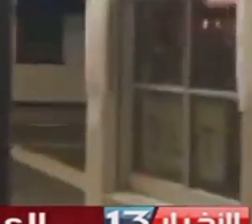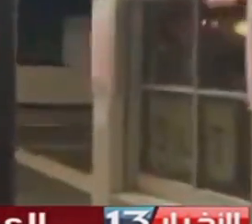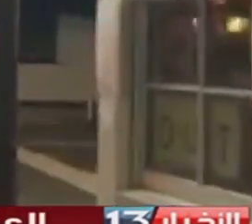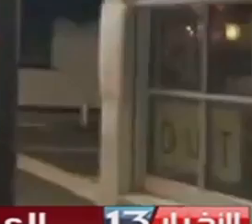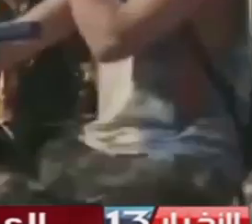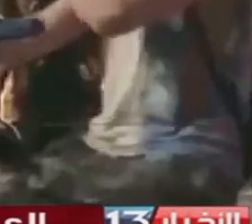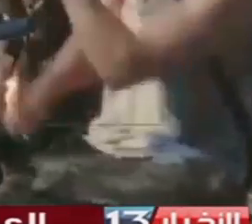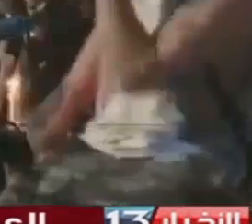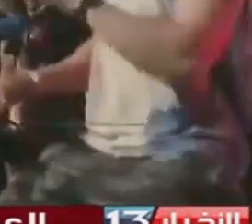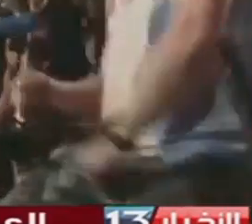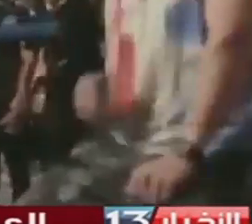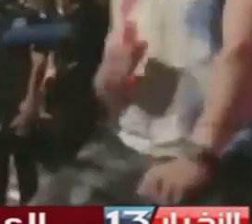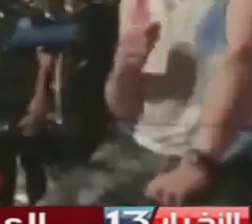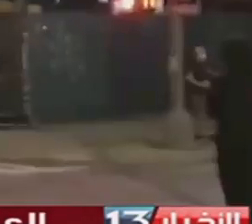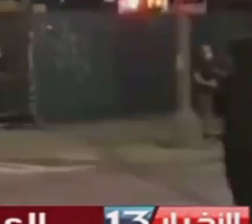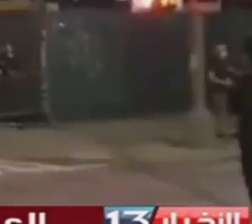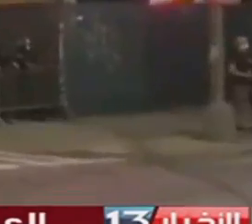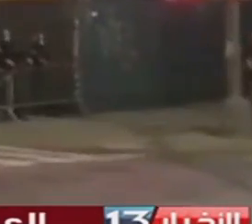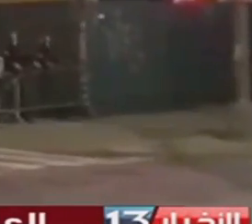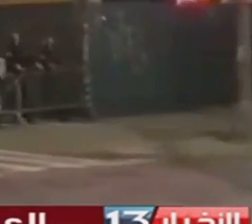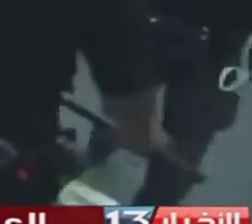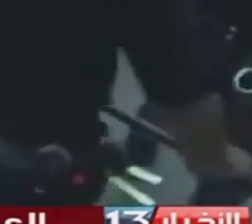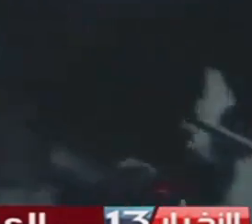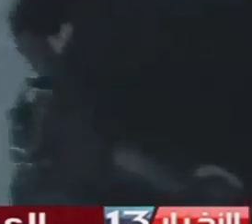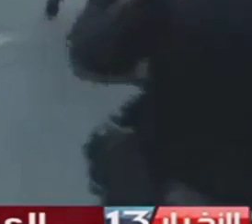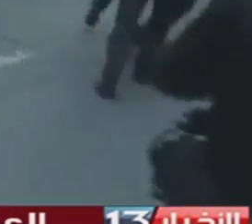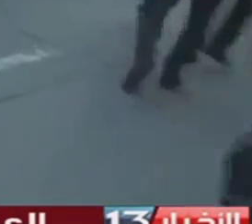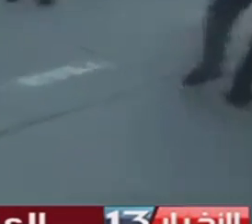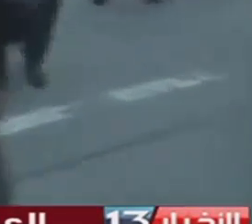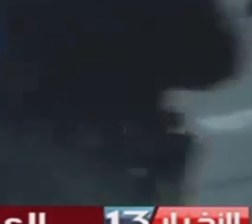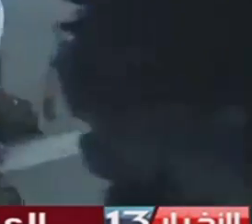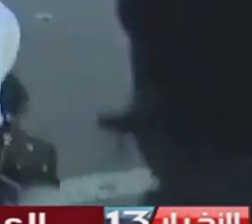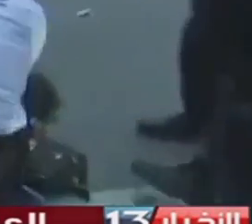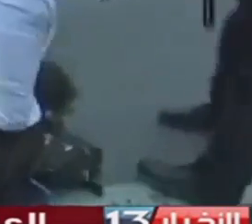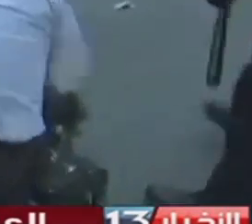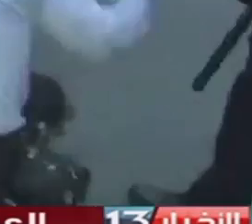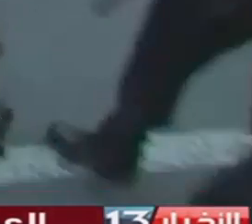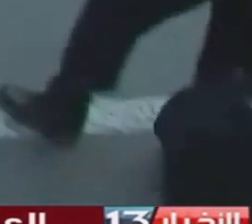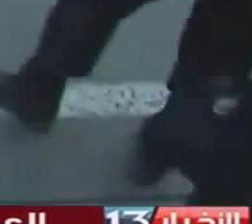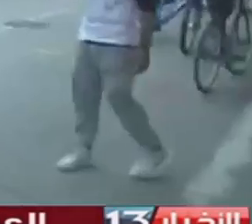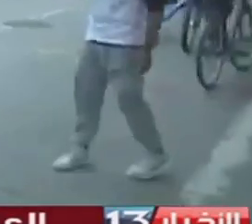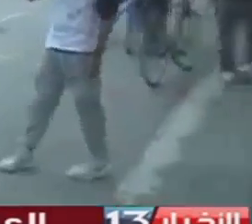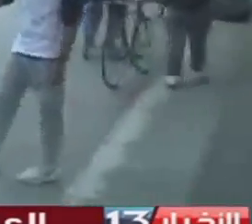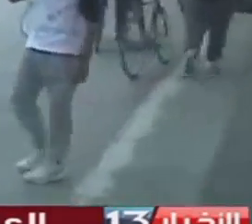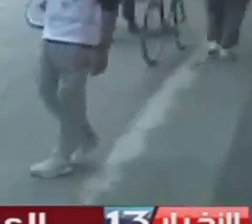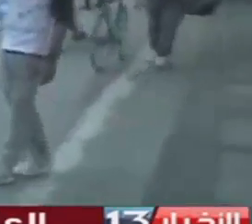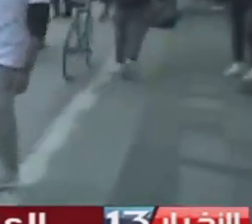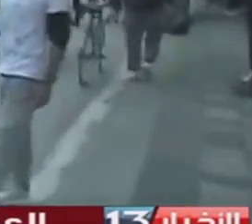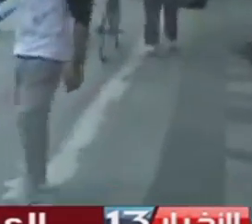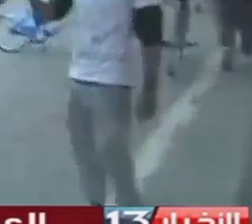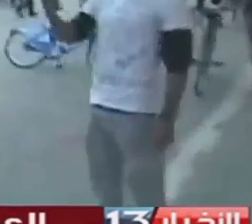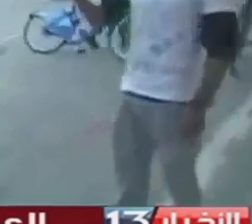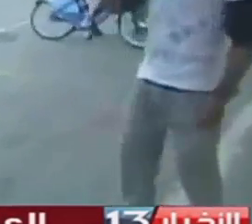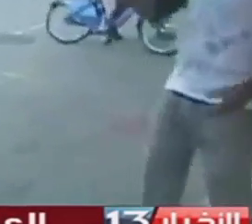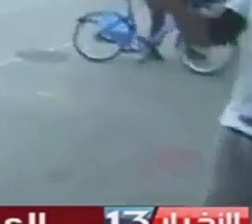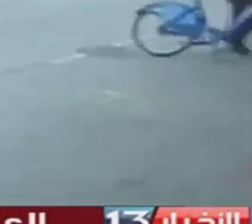وتجدد المظاهرات اليوم الثامن على التوالي في مدن أمريكية، والجيش الأمريكي في حالة تأهب قصوى بالعاصمة واشنطن.